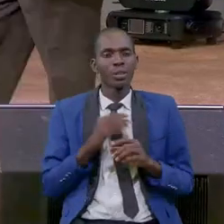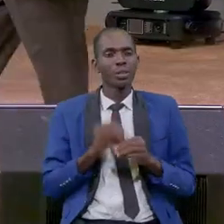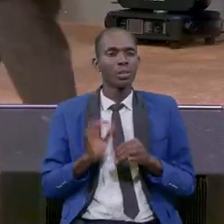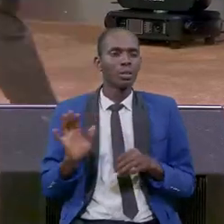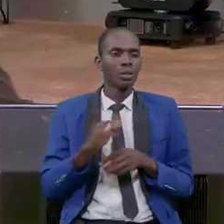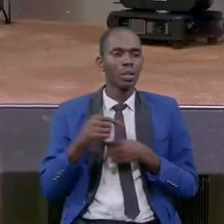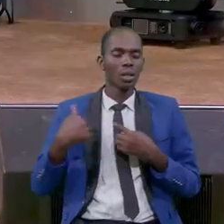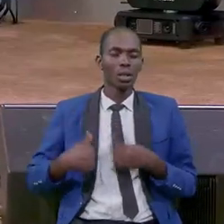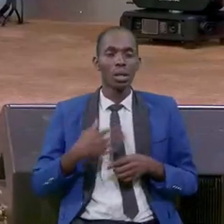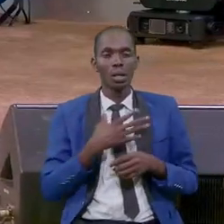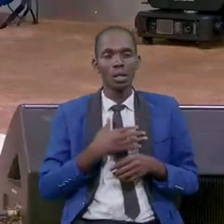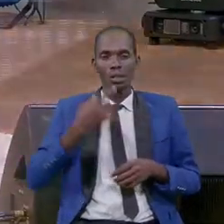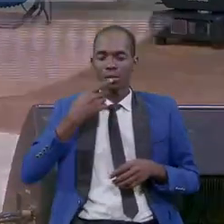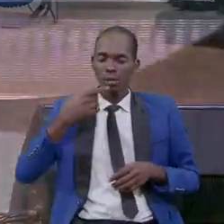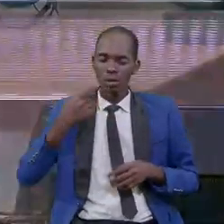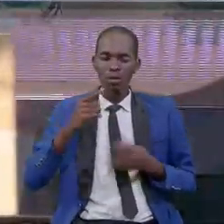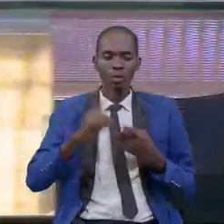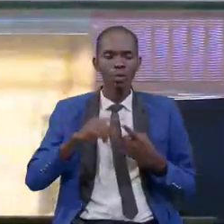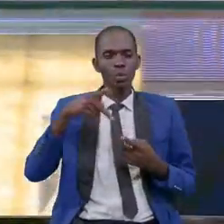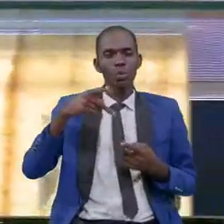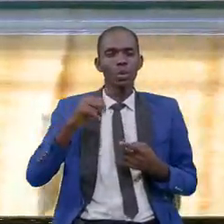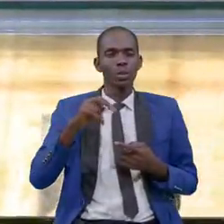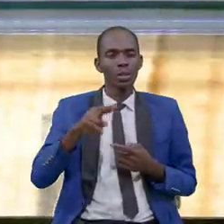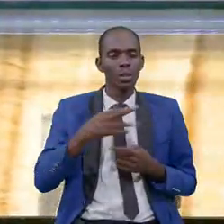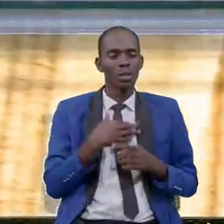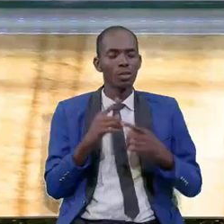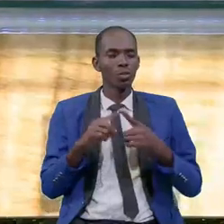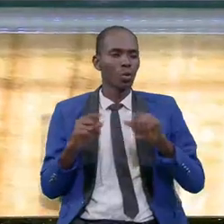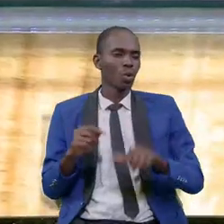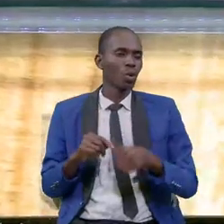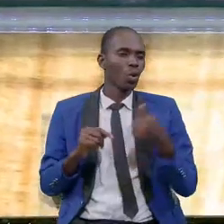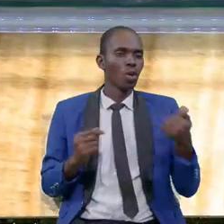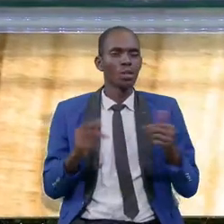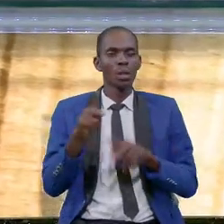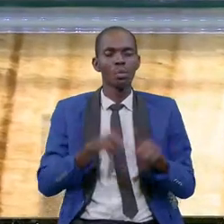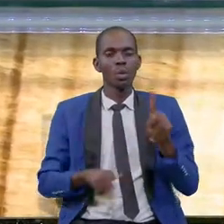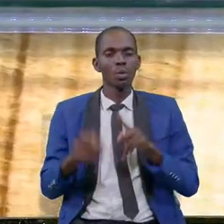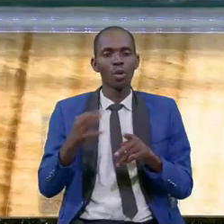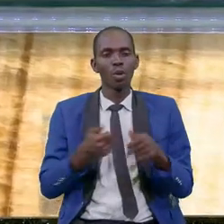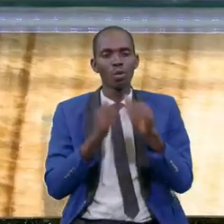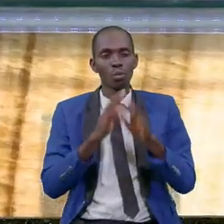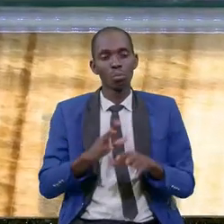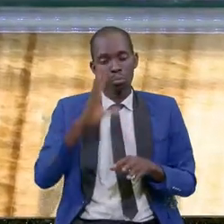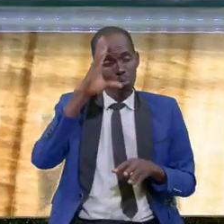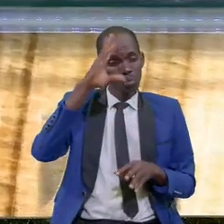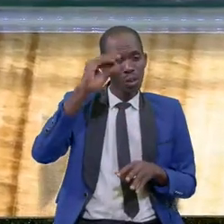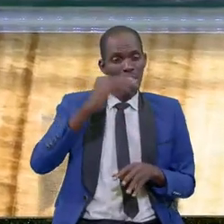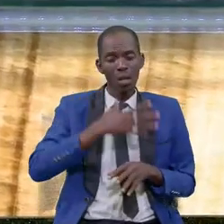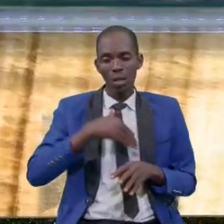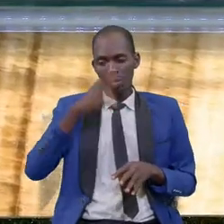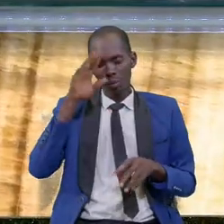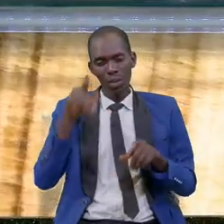le cœur vivement touché et ils dirent à Pierre et aux autres apôtres, hommes frères,